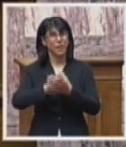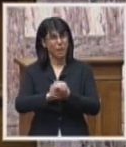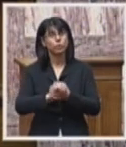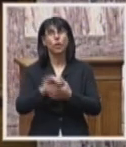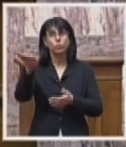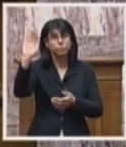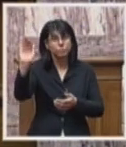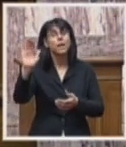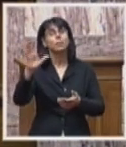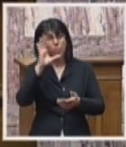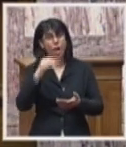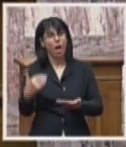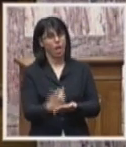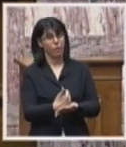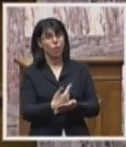άδικο.